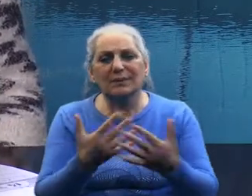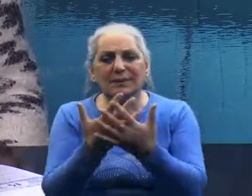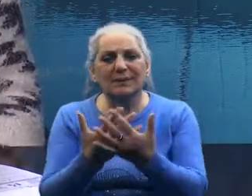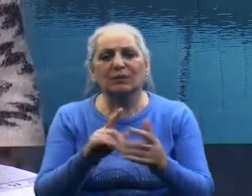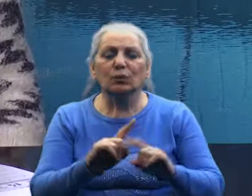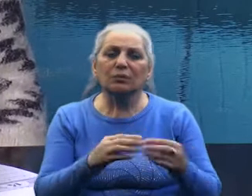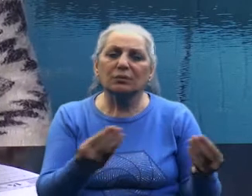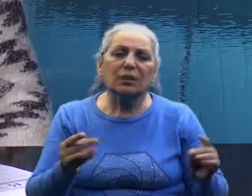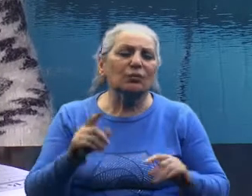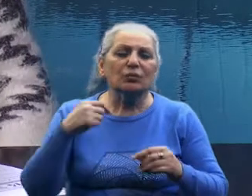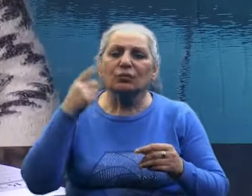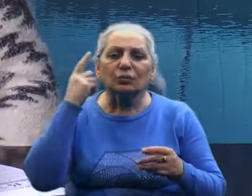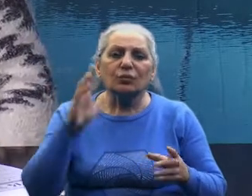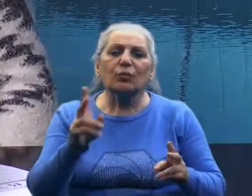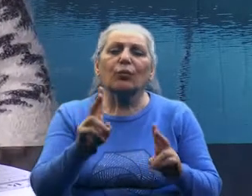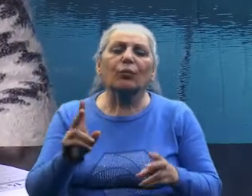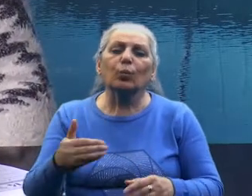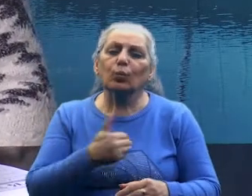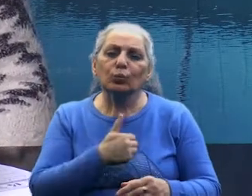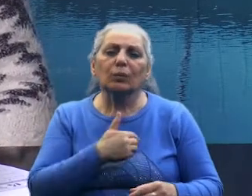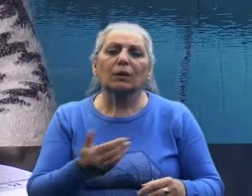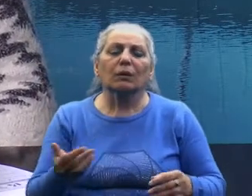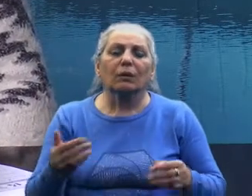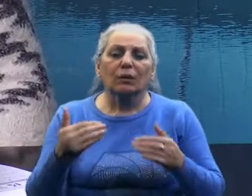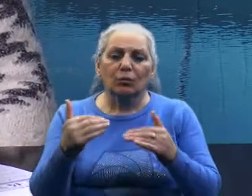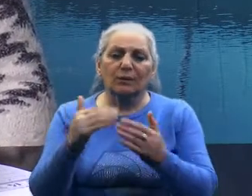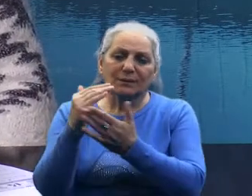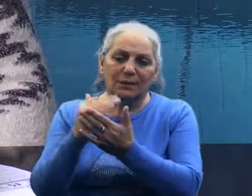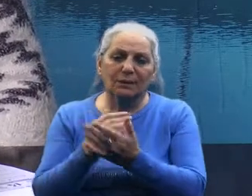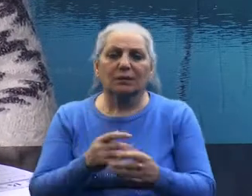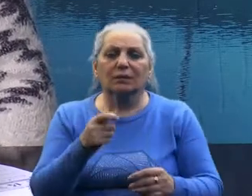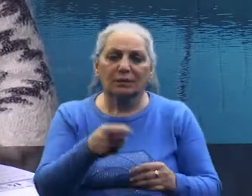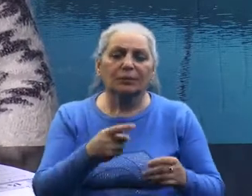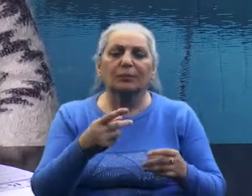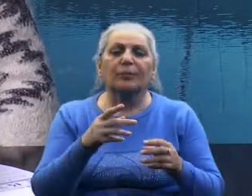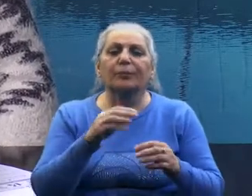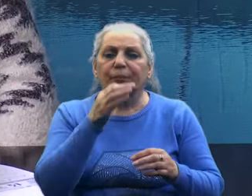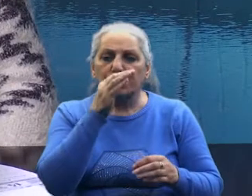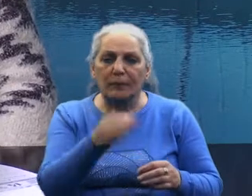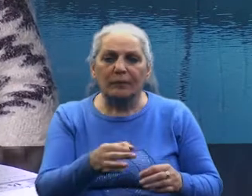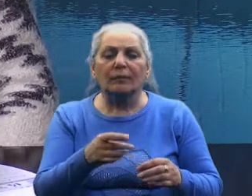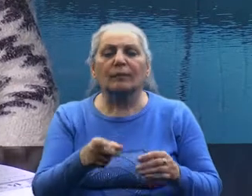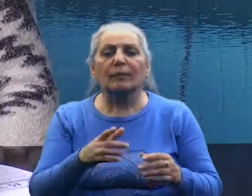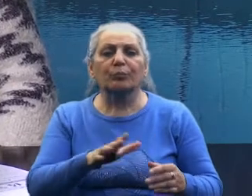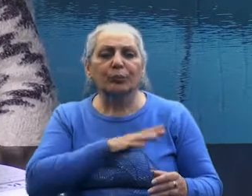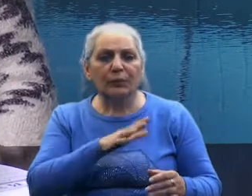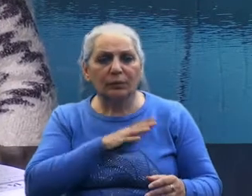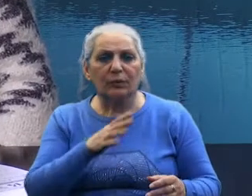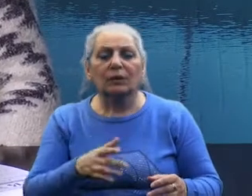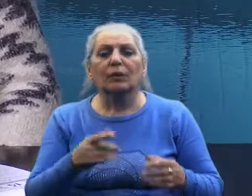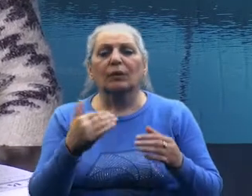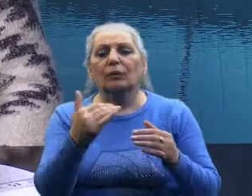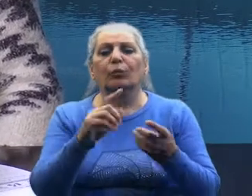պատում են նորից, չիտեն, մեկը կա, որ իրանց եկել են, ծրագրել են, արել են, այ դրանցը դարելա